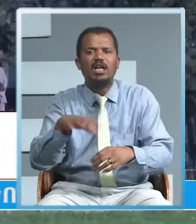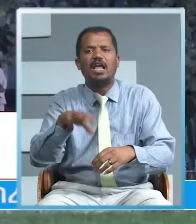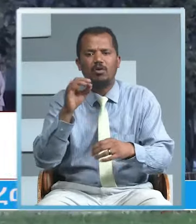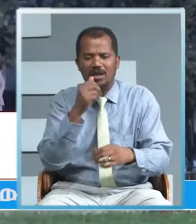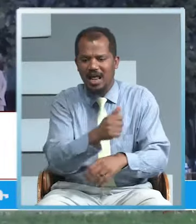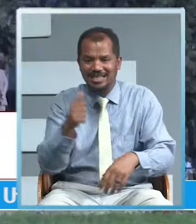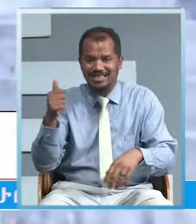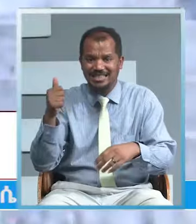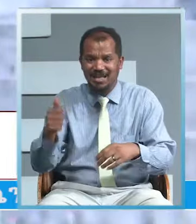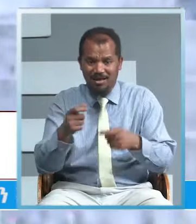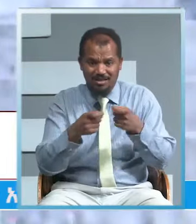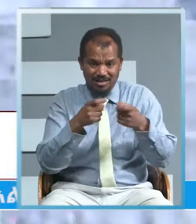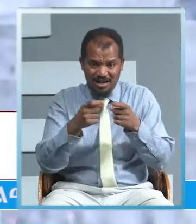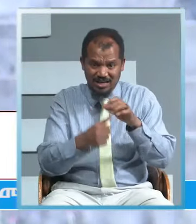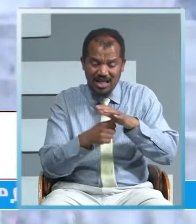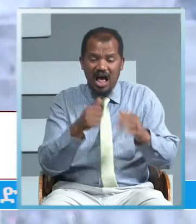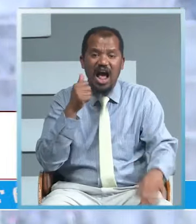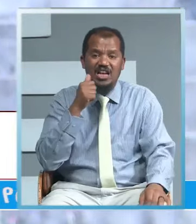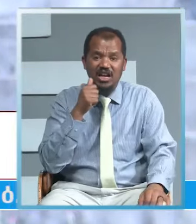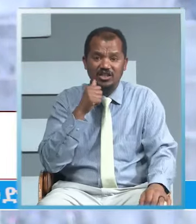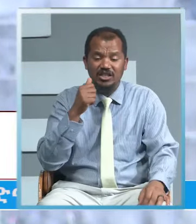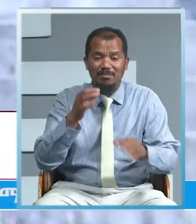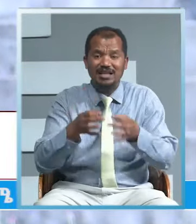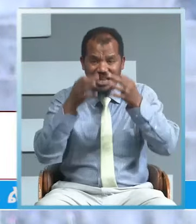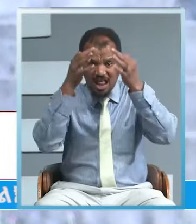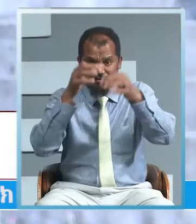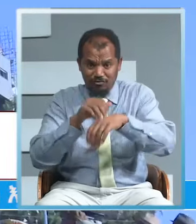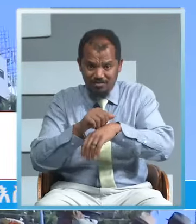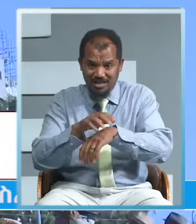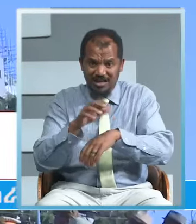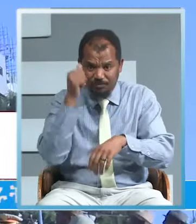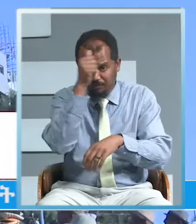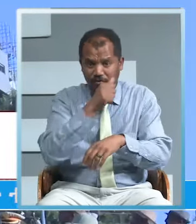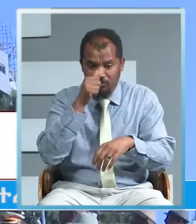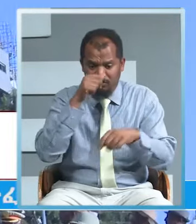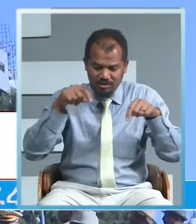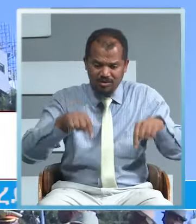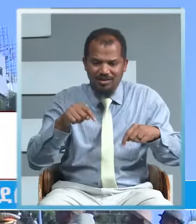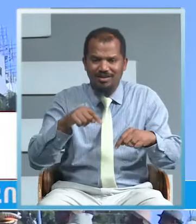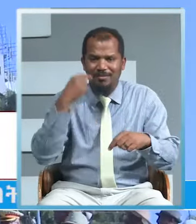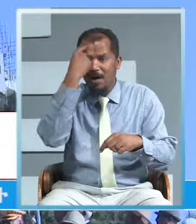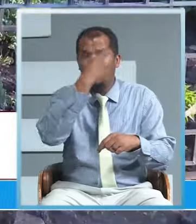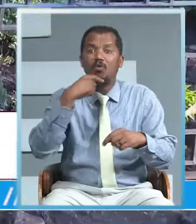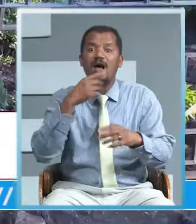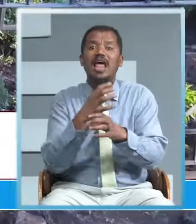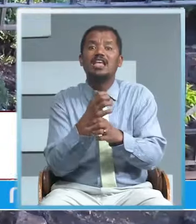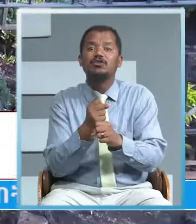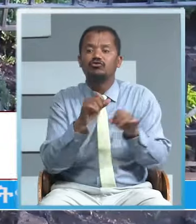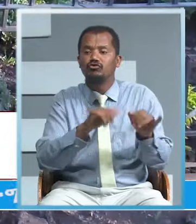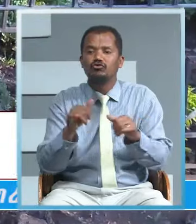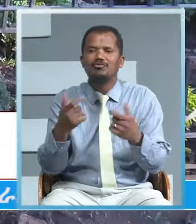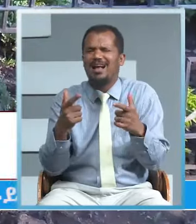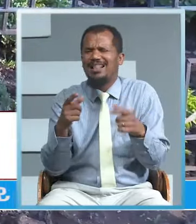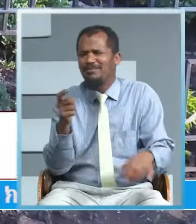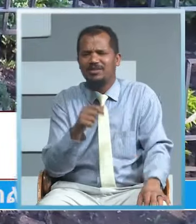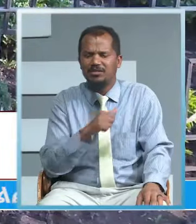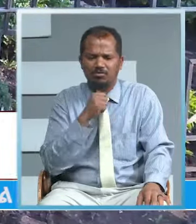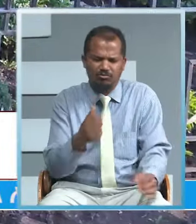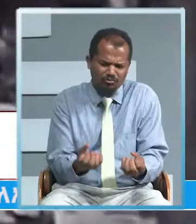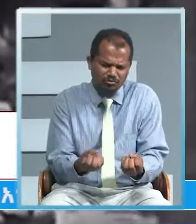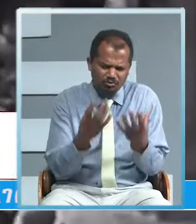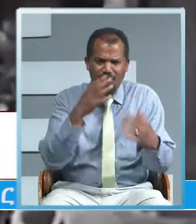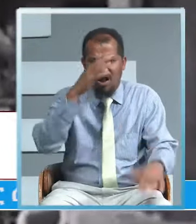የአዲስ አበባ ከተማ አስተዳደር ከንቲባ አዳነች አቤቤ ባስተላለፉት መልእክት ኢትዮጵያ የዛሬውን መልኳን የያዘችው እንዲሁ በአጋጣሚ ሳይሆን